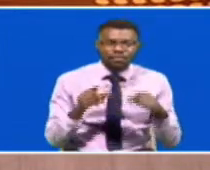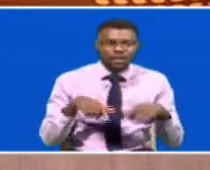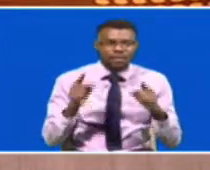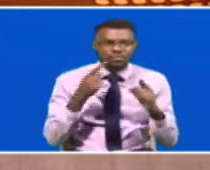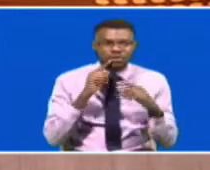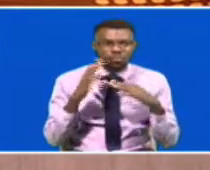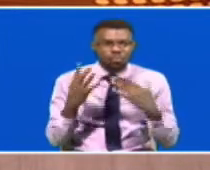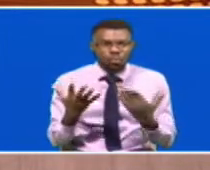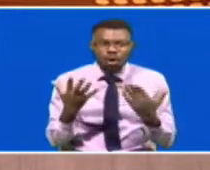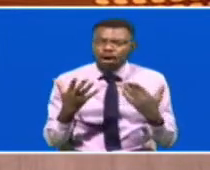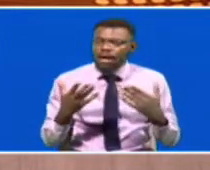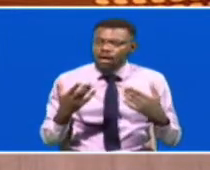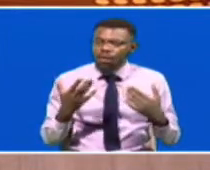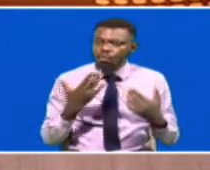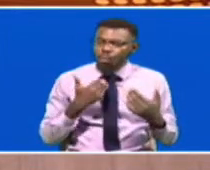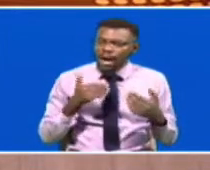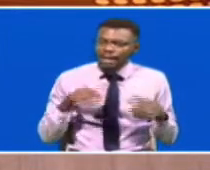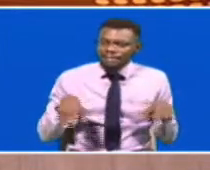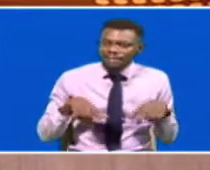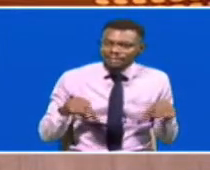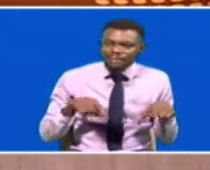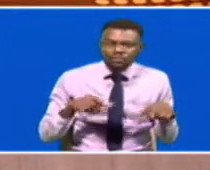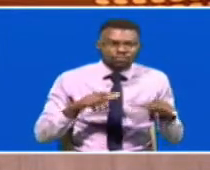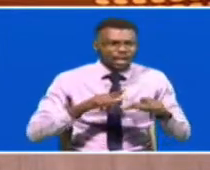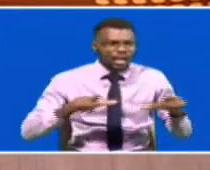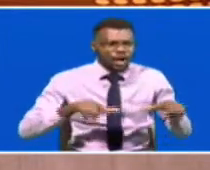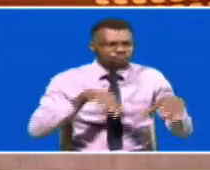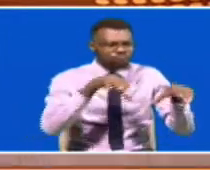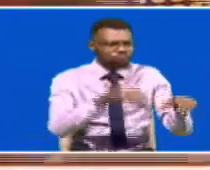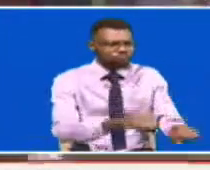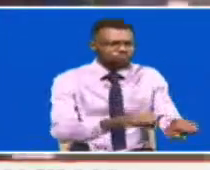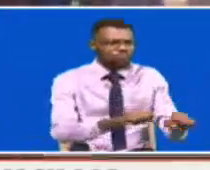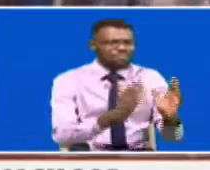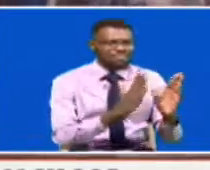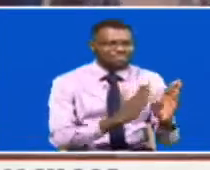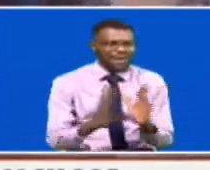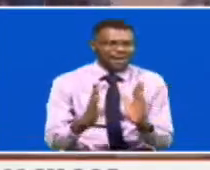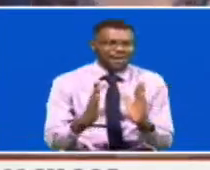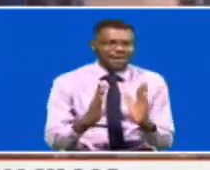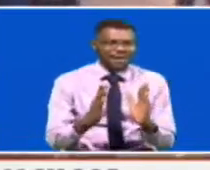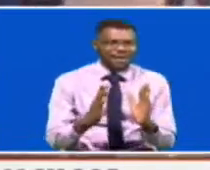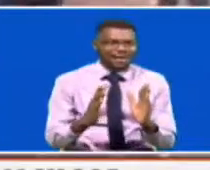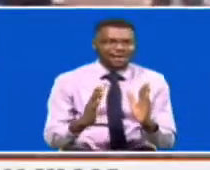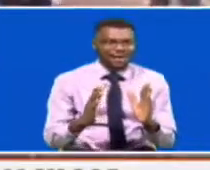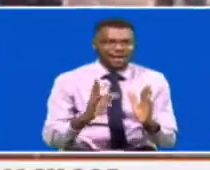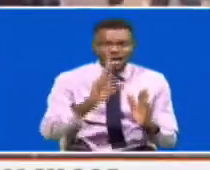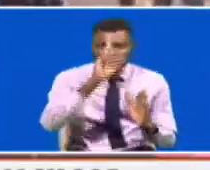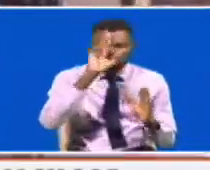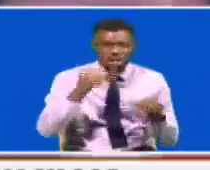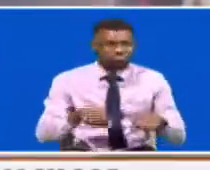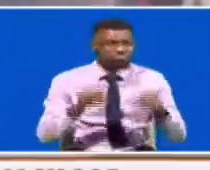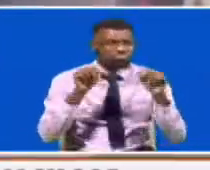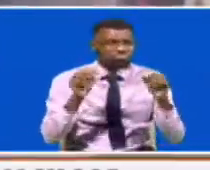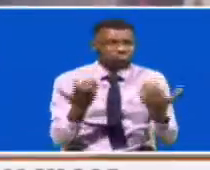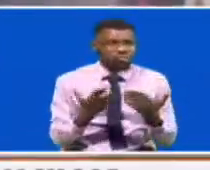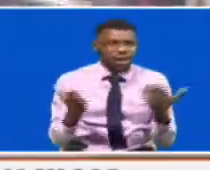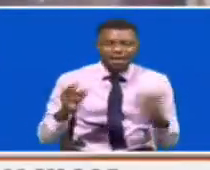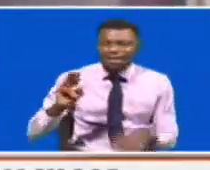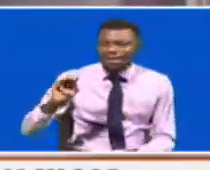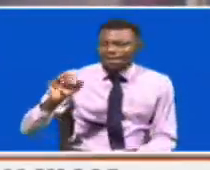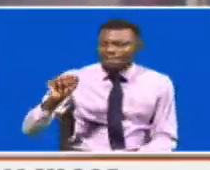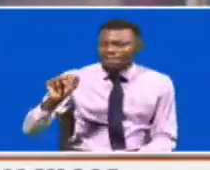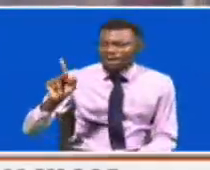ya kumtia uoga ili wamnyang'anye ardhi yake. Kwa mujibu wa kamanda wa polisi katika eneo la